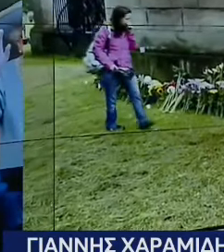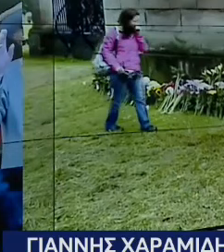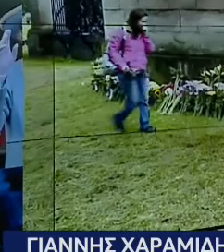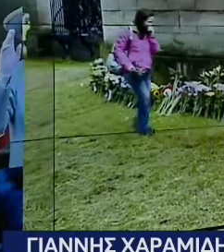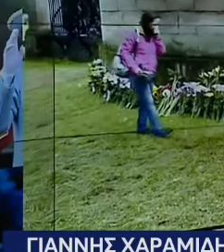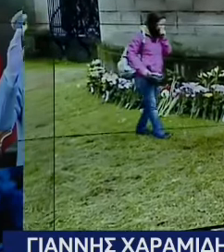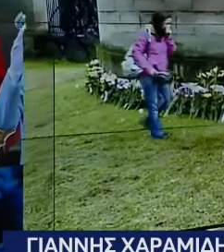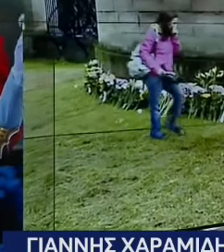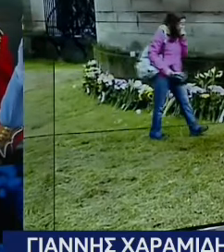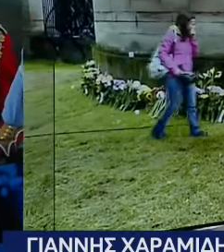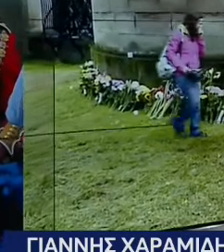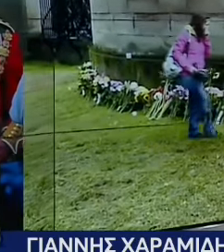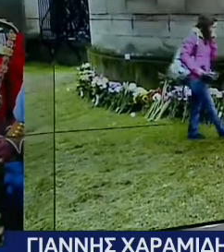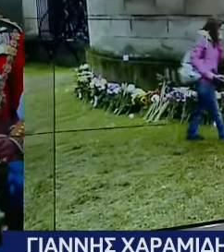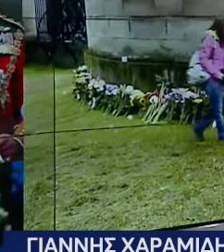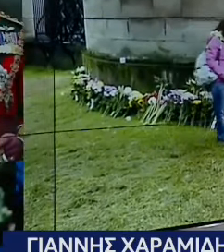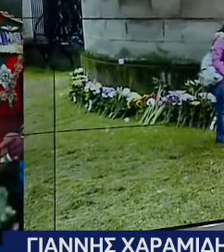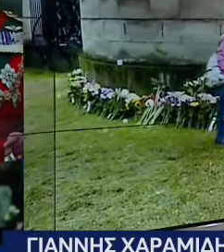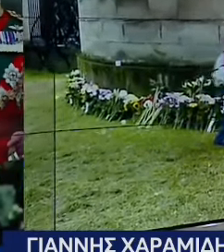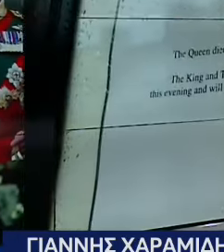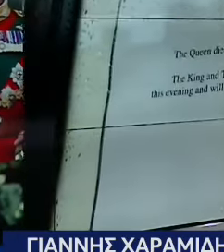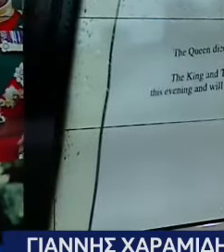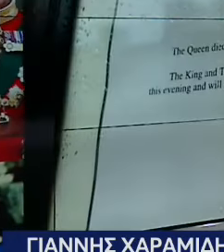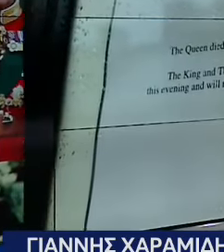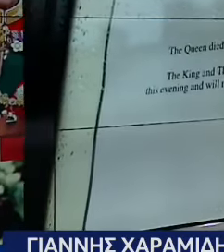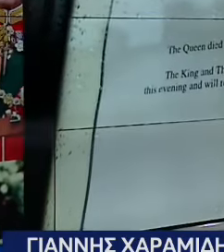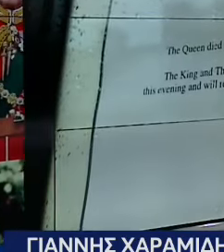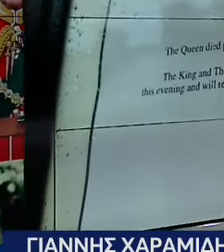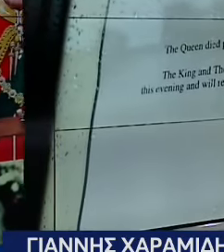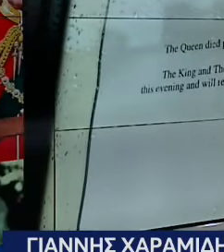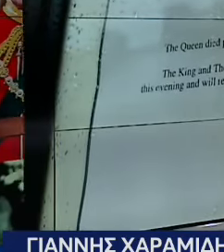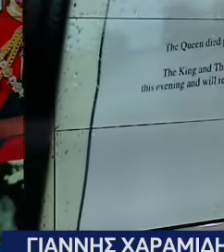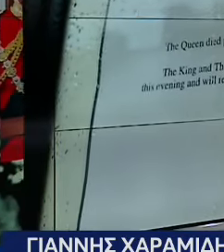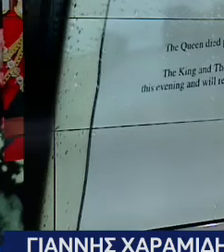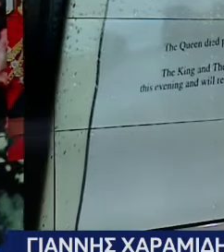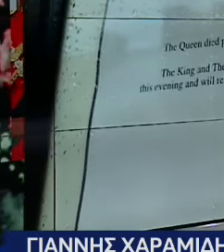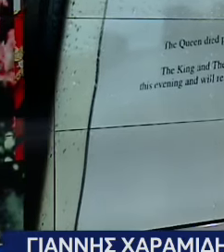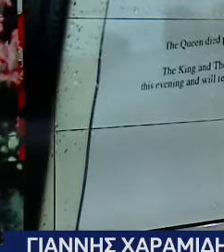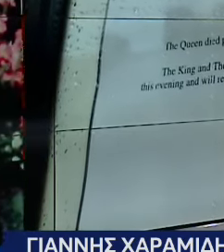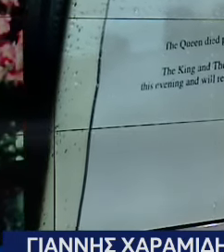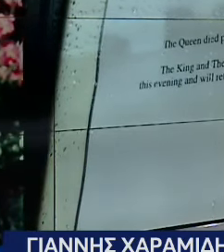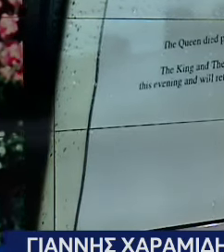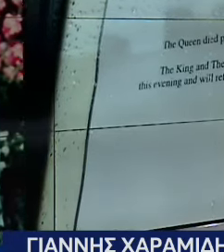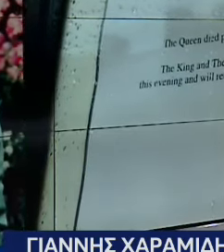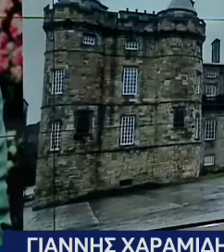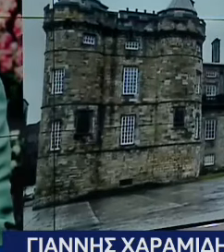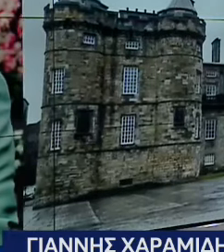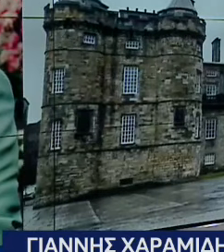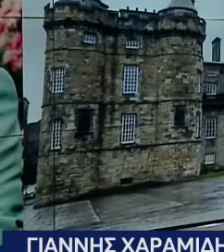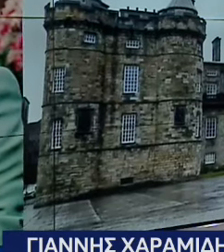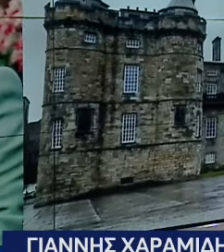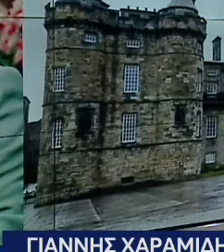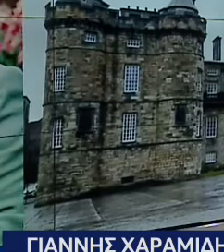θυμίζει, θα τολμούσα να πω, πολύ μεγάλη κρίση για τη Μεγάλη Βρετανία. καθώς είναι πάρα πολύ αυξημένα τα